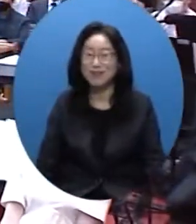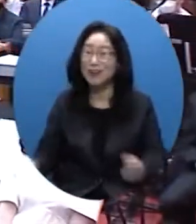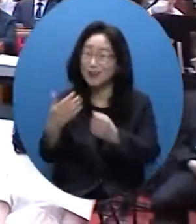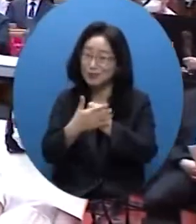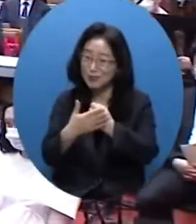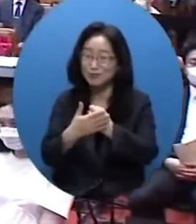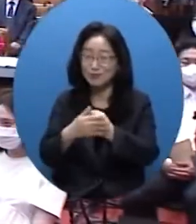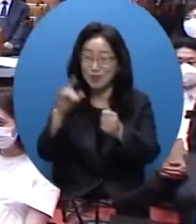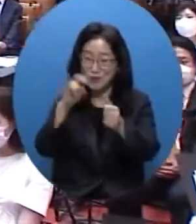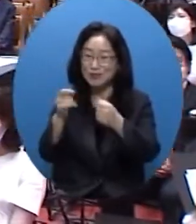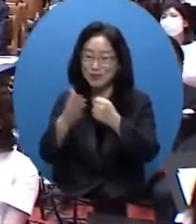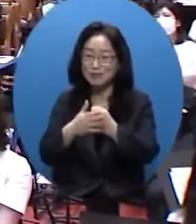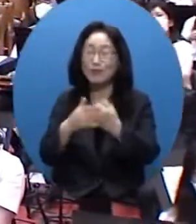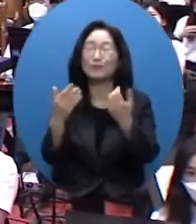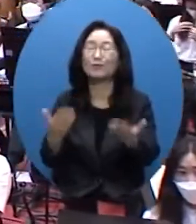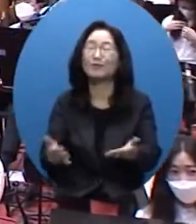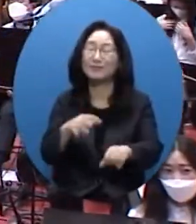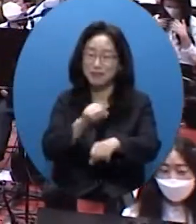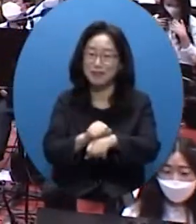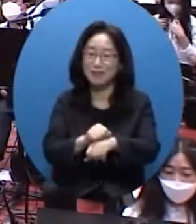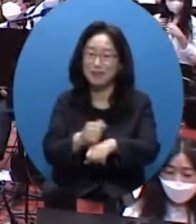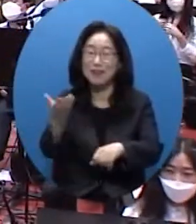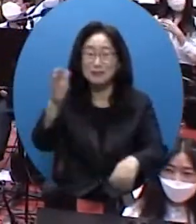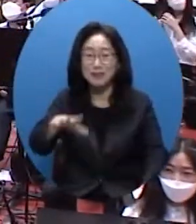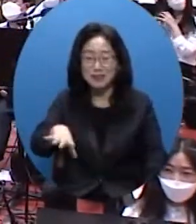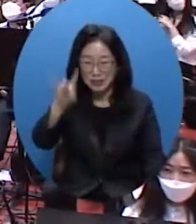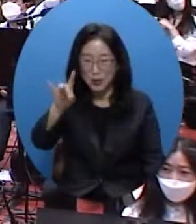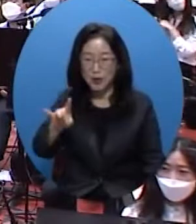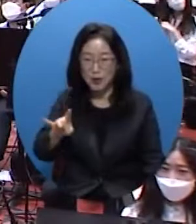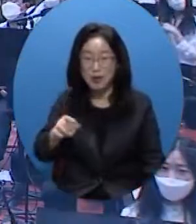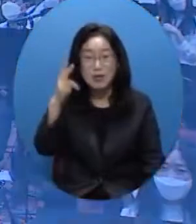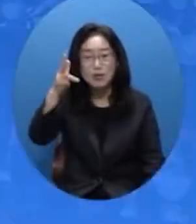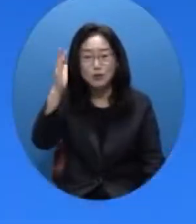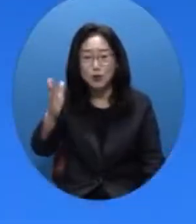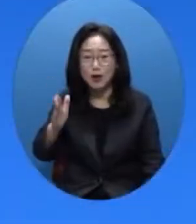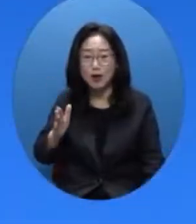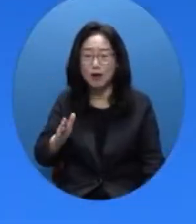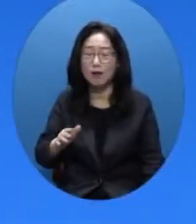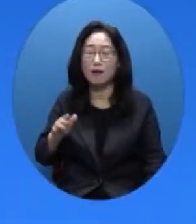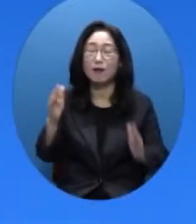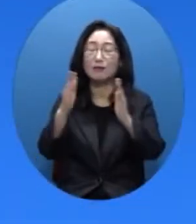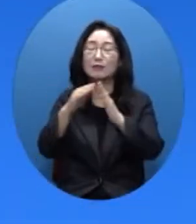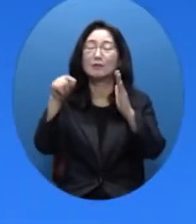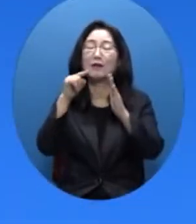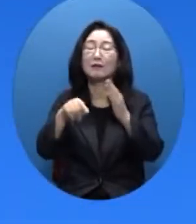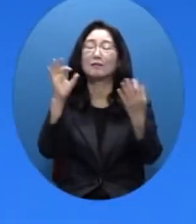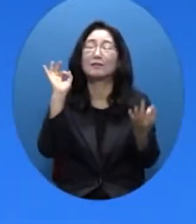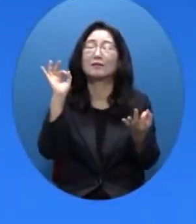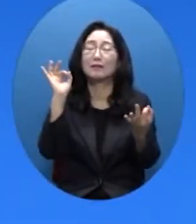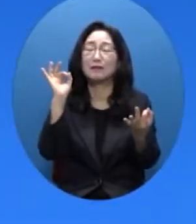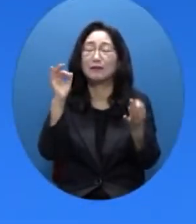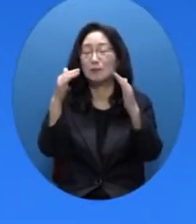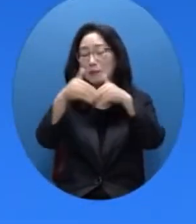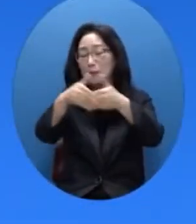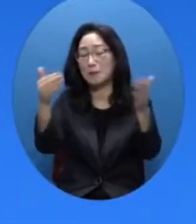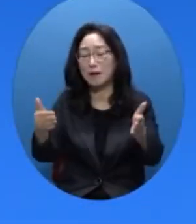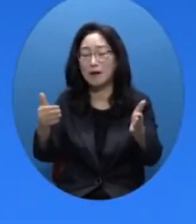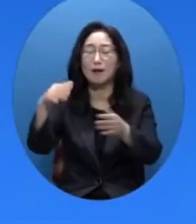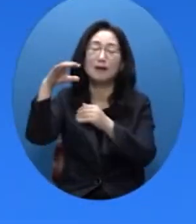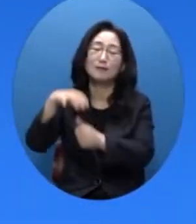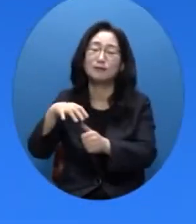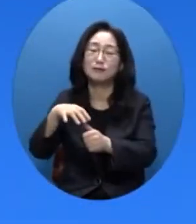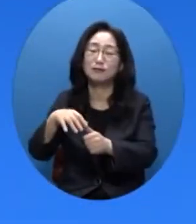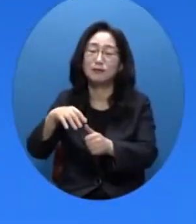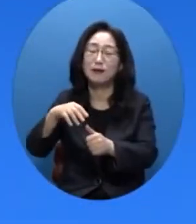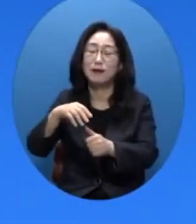잘 하셨지요 뭐 내피가 너 천벌 일주일 동안 아무것도 안하고 집에서 앉아 가지고 당 안에서 새끼